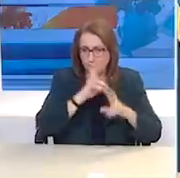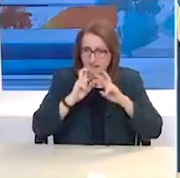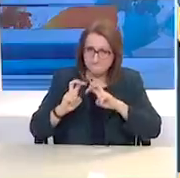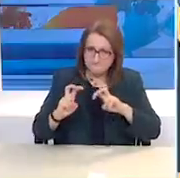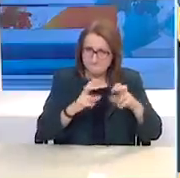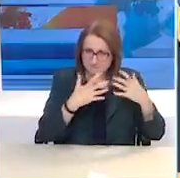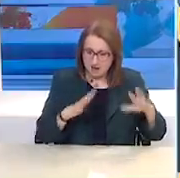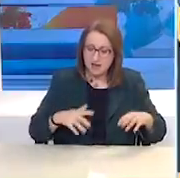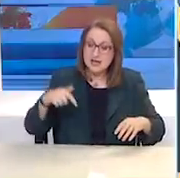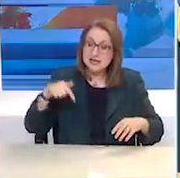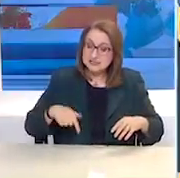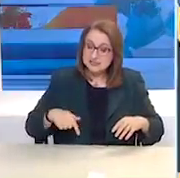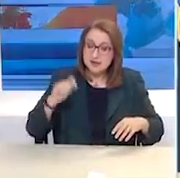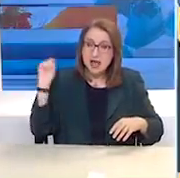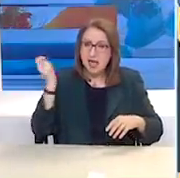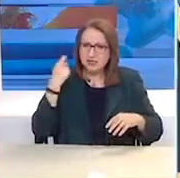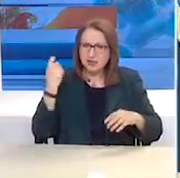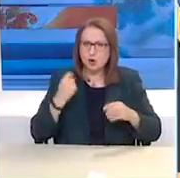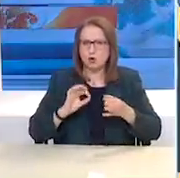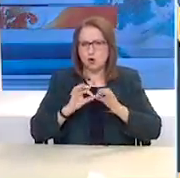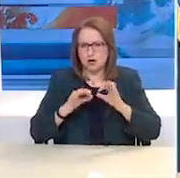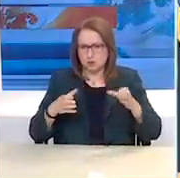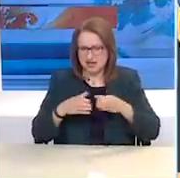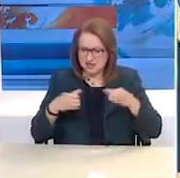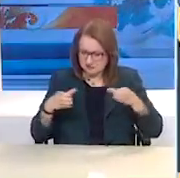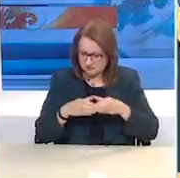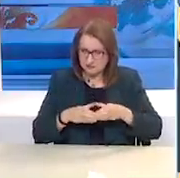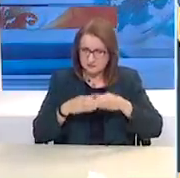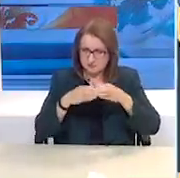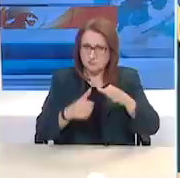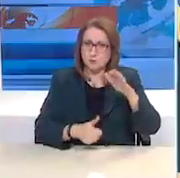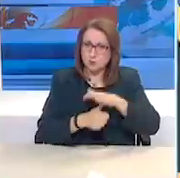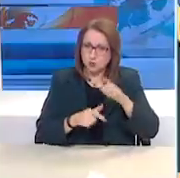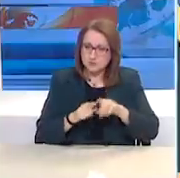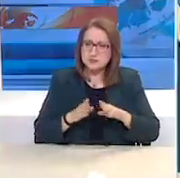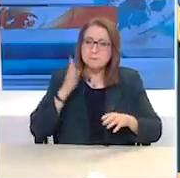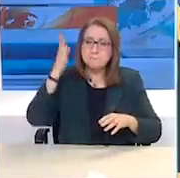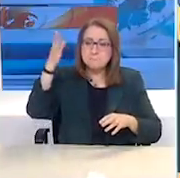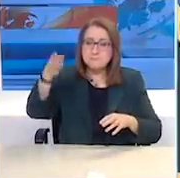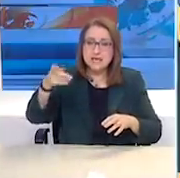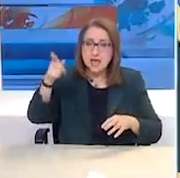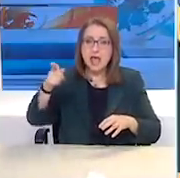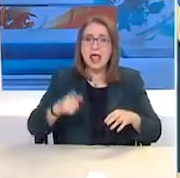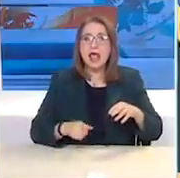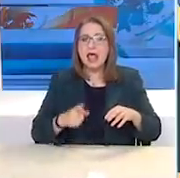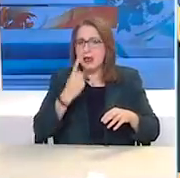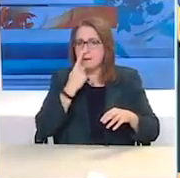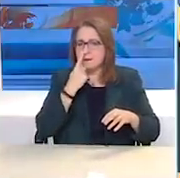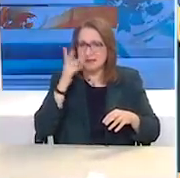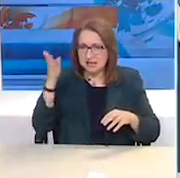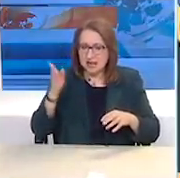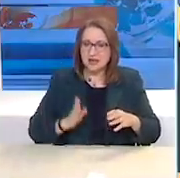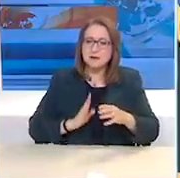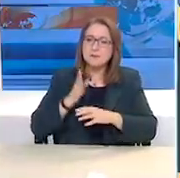Σήμερα, κλιμάκιο του Εθνικού Οργανισμού Δημόσιας Υγείας υπό τον πρόεδρο του ΕΟΔΗ επισκέφτηκε τη Λέσβο. Πραγματοποιήθηκε σύσκεψη στο